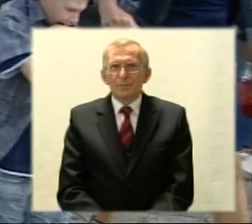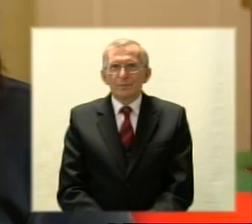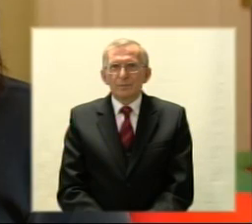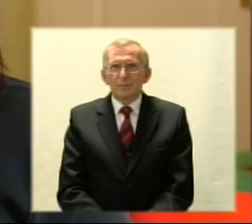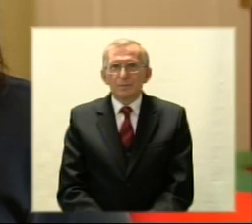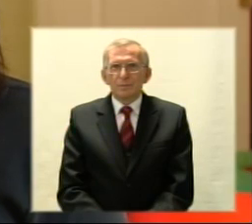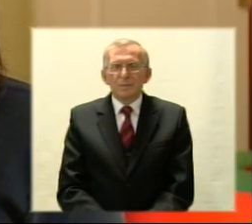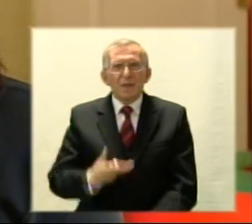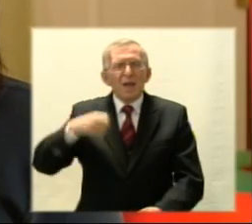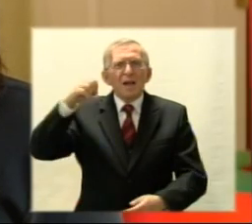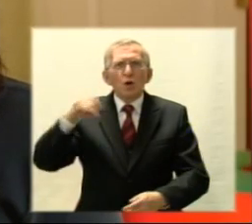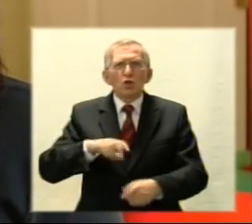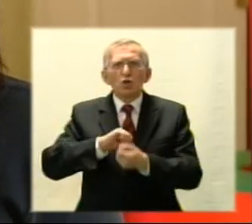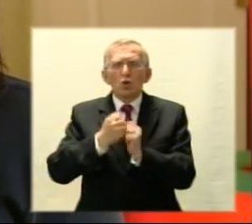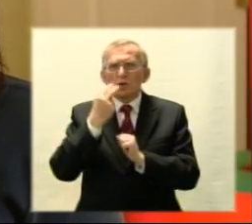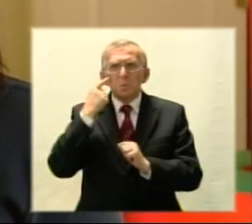napiętnowana